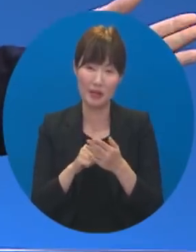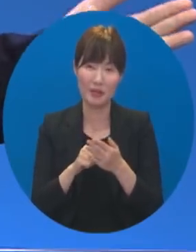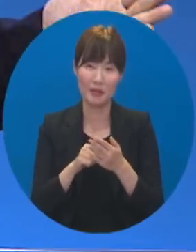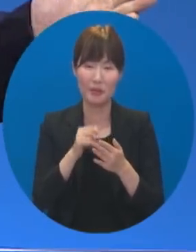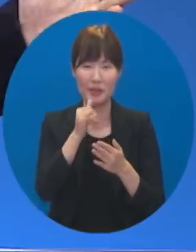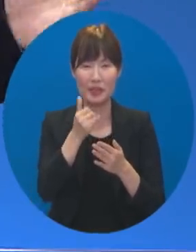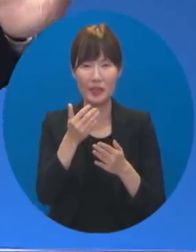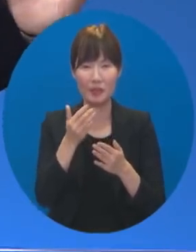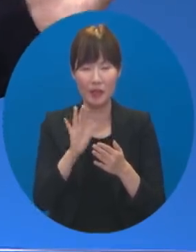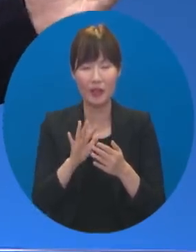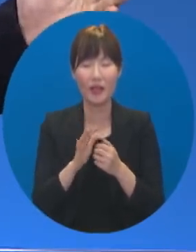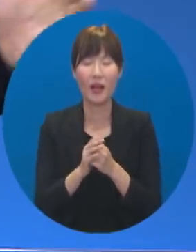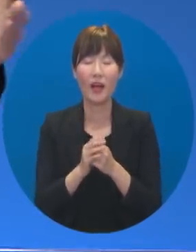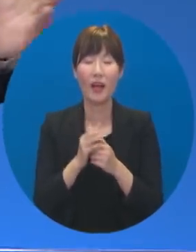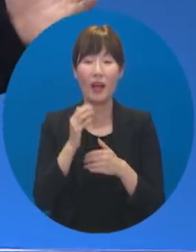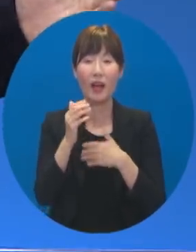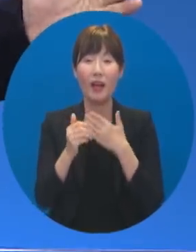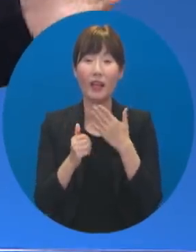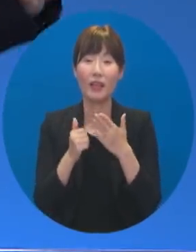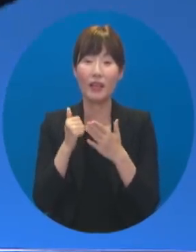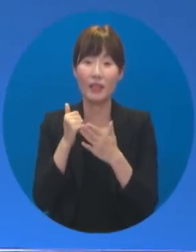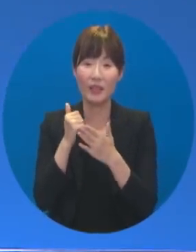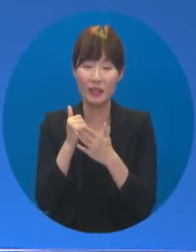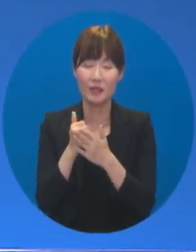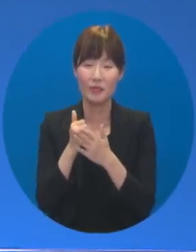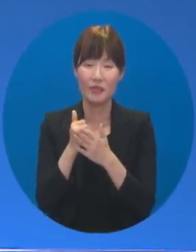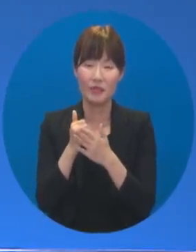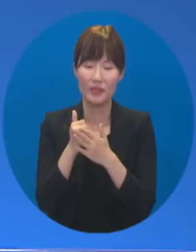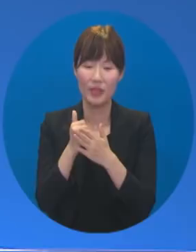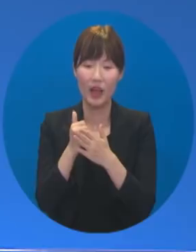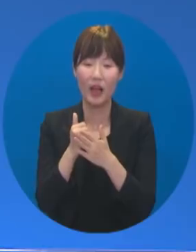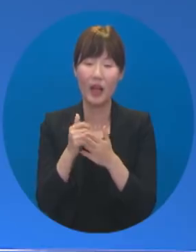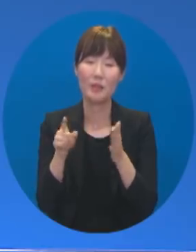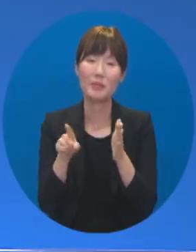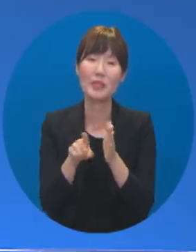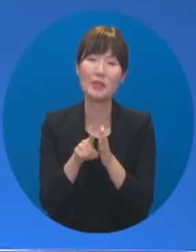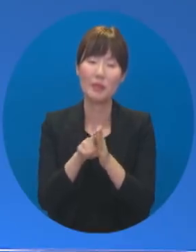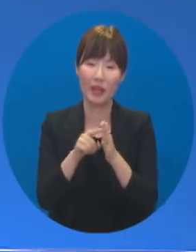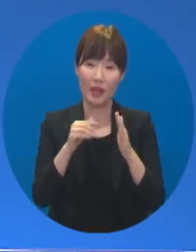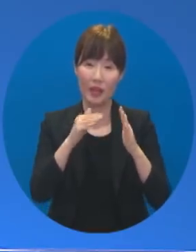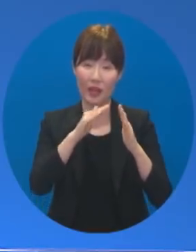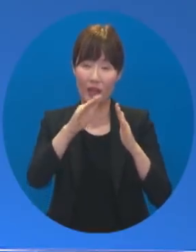하나님께서 원기를 이렇게 신앙의 가정으로 맡기셨구나.